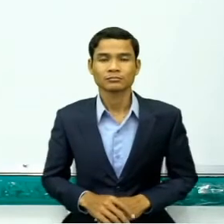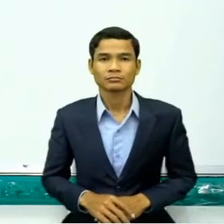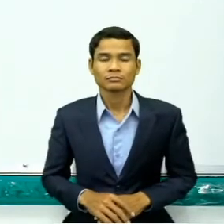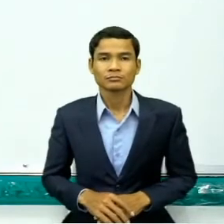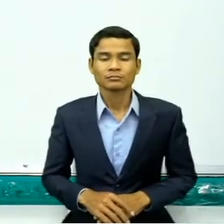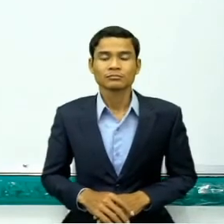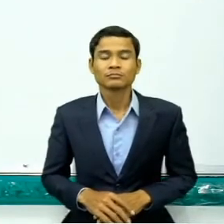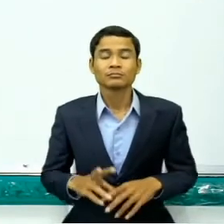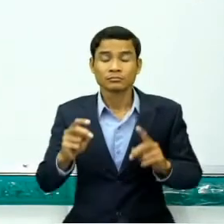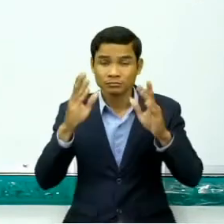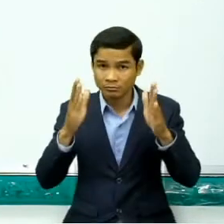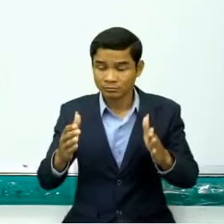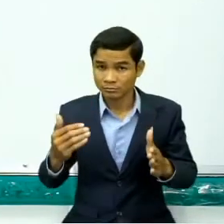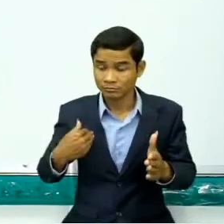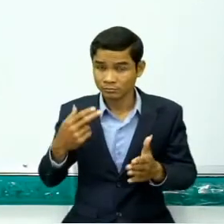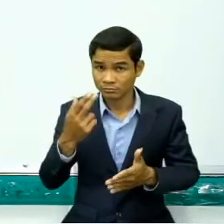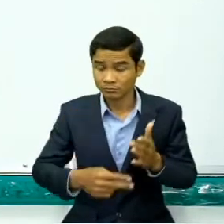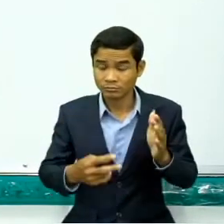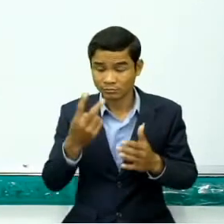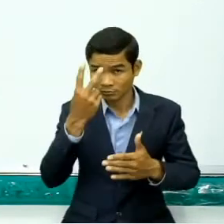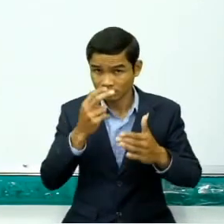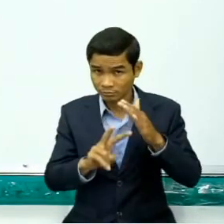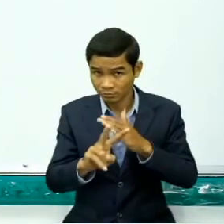chà nè kru miên ở với con ai tự tìm mơ